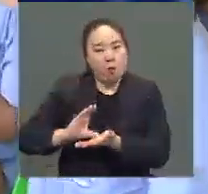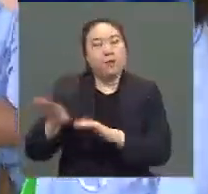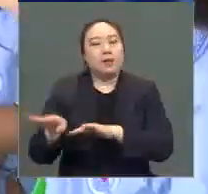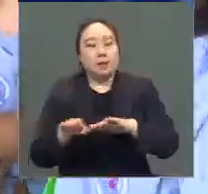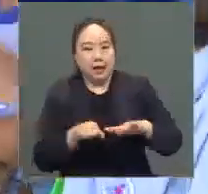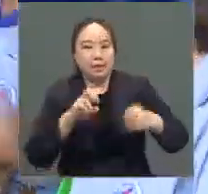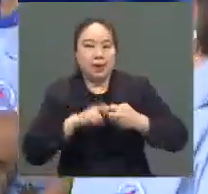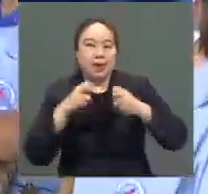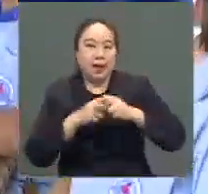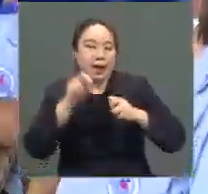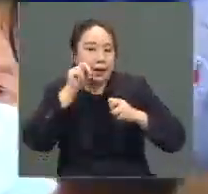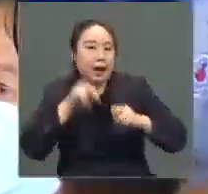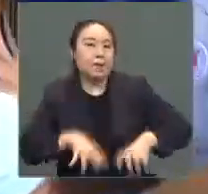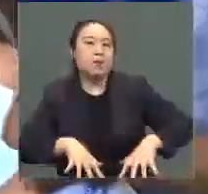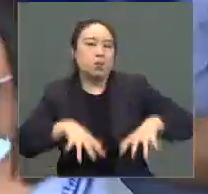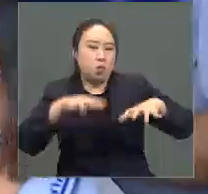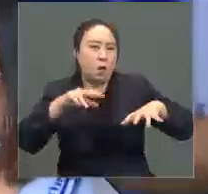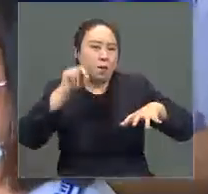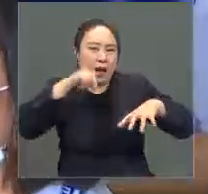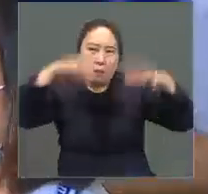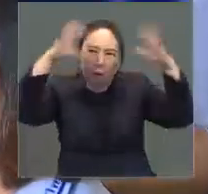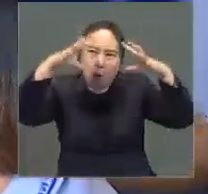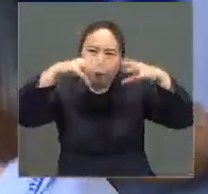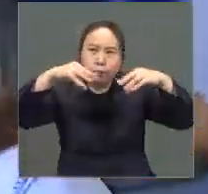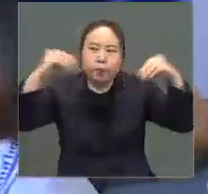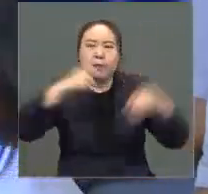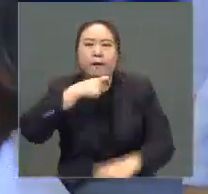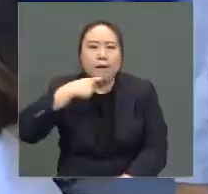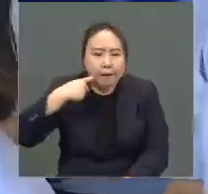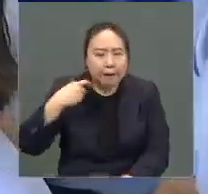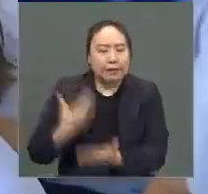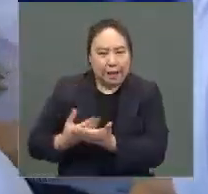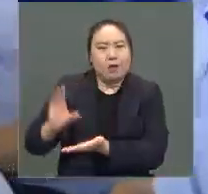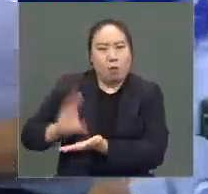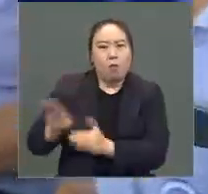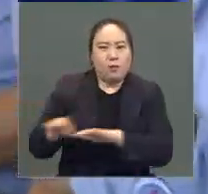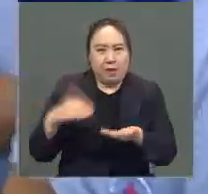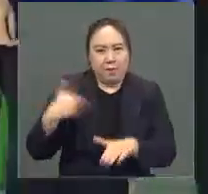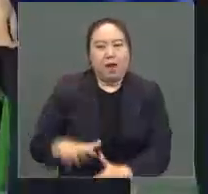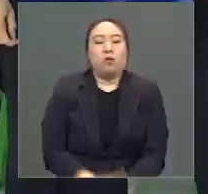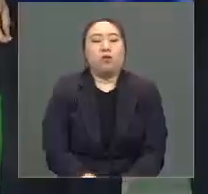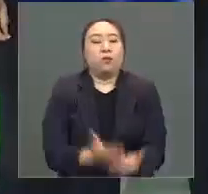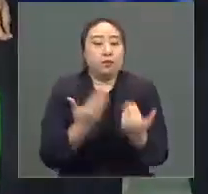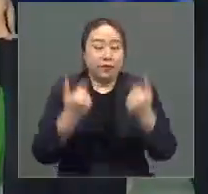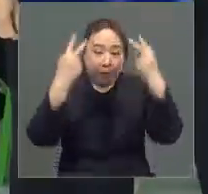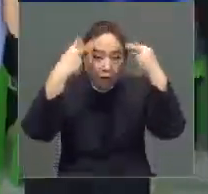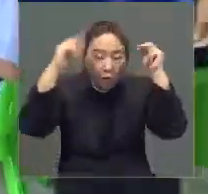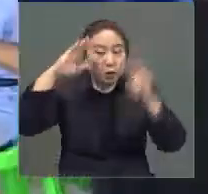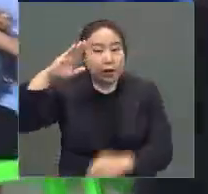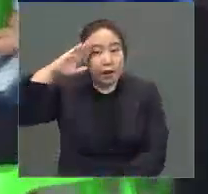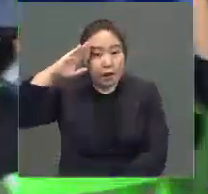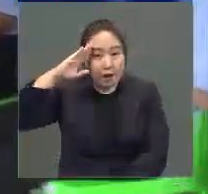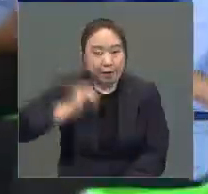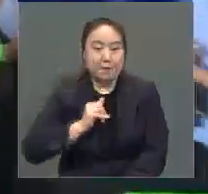าน้ำท่วมภัยแล้งไว้ประมาณ 2,800 ล้านบาทแล้วนะคะจากนั้นพลเอกประยุทธ์จันทร์โอชานายกรัฐมนตรีก็